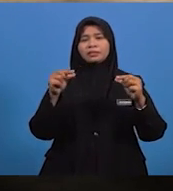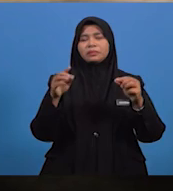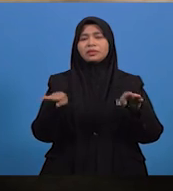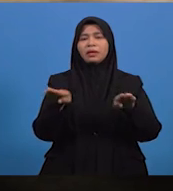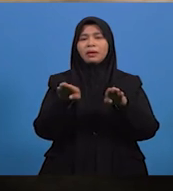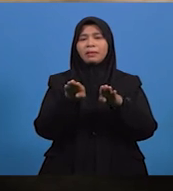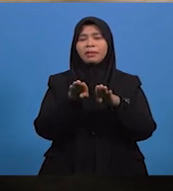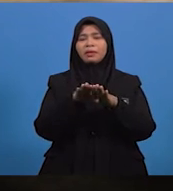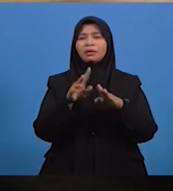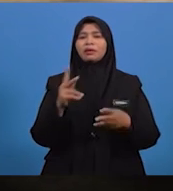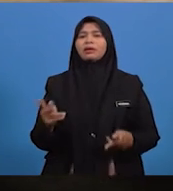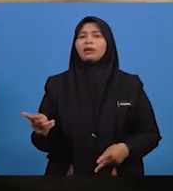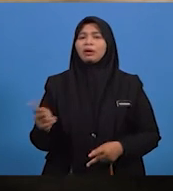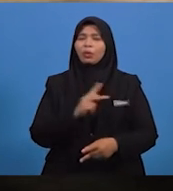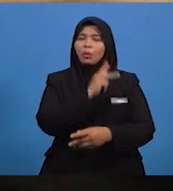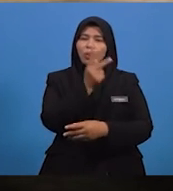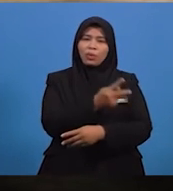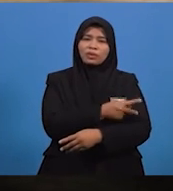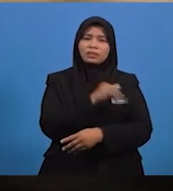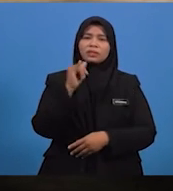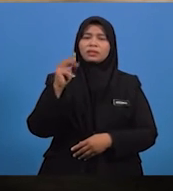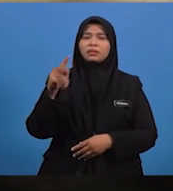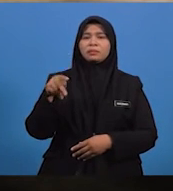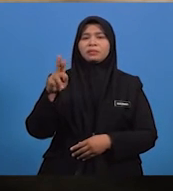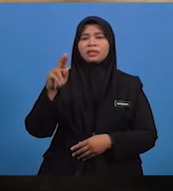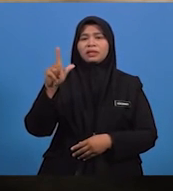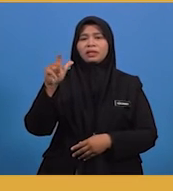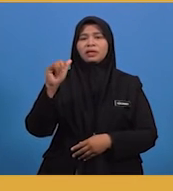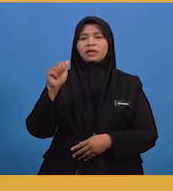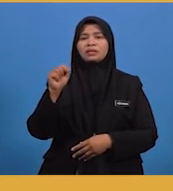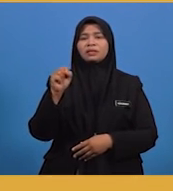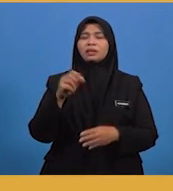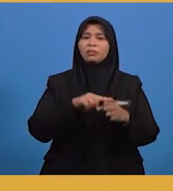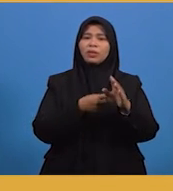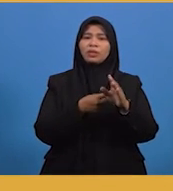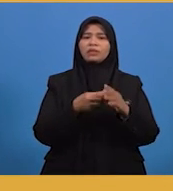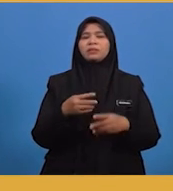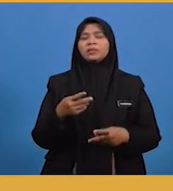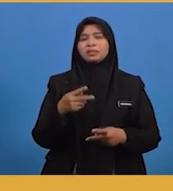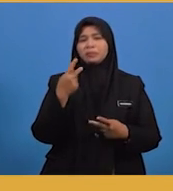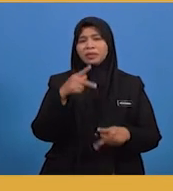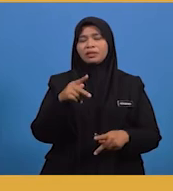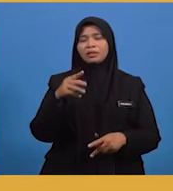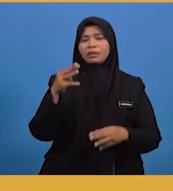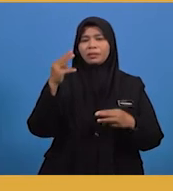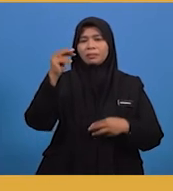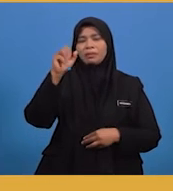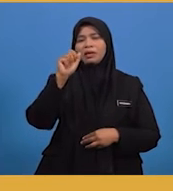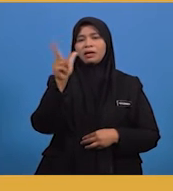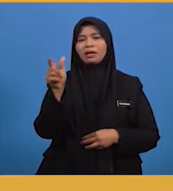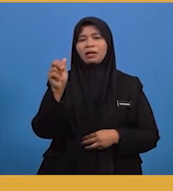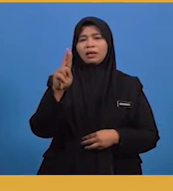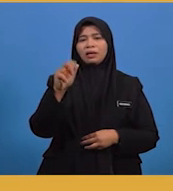sebagai sebuah kuasa imperialis bermula dengan pemerintahan Maharaja Mikado